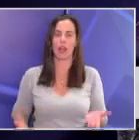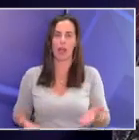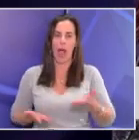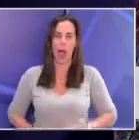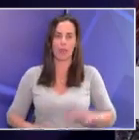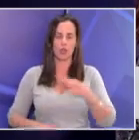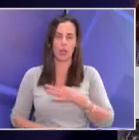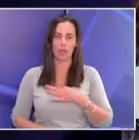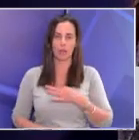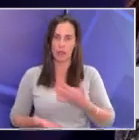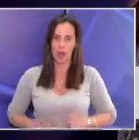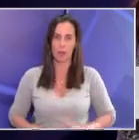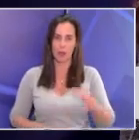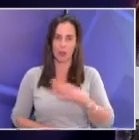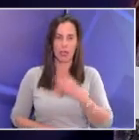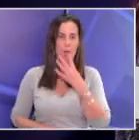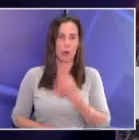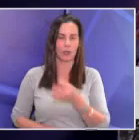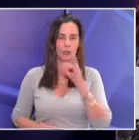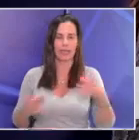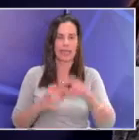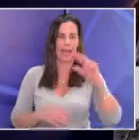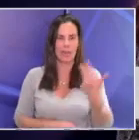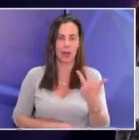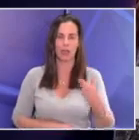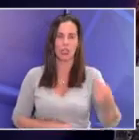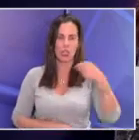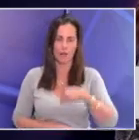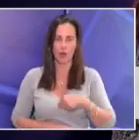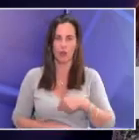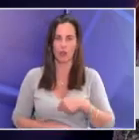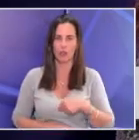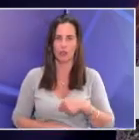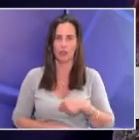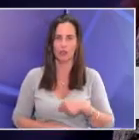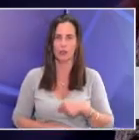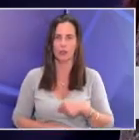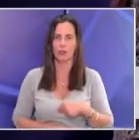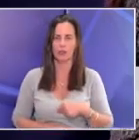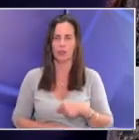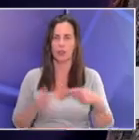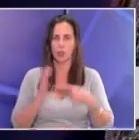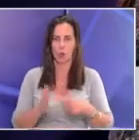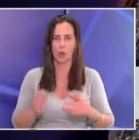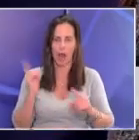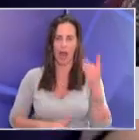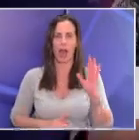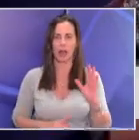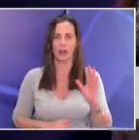הבן שלי. כן. הבן שלי, המתוק, בכיתה ג' יבוא, ואתה יודע מה? דוגמה קלאסית,